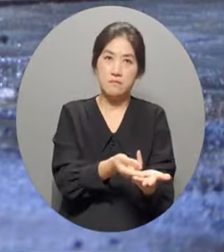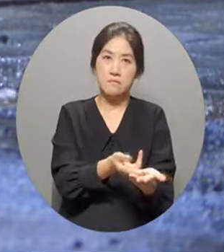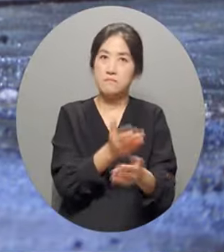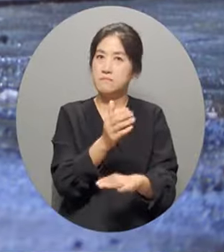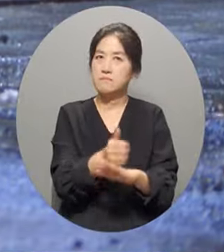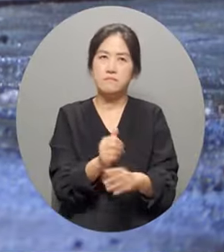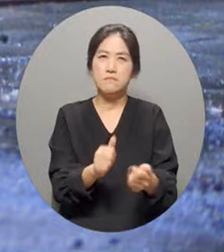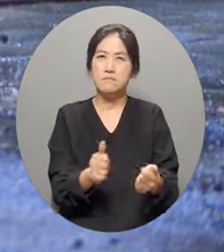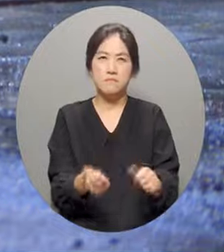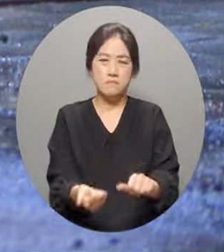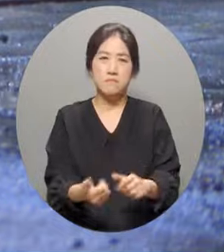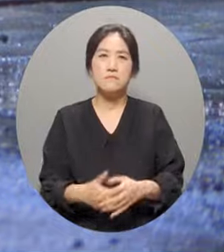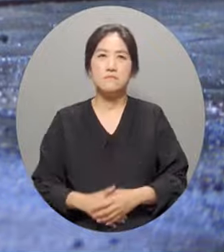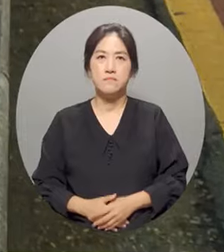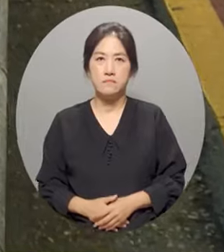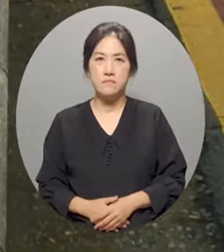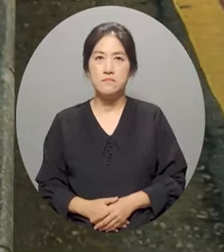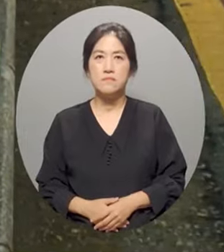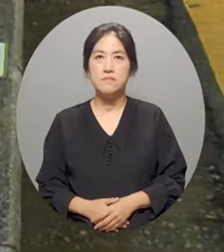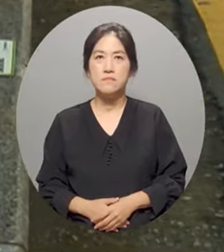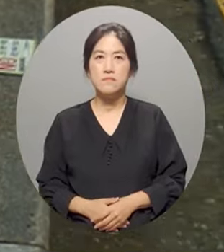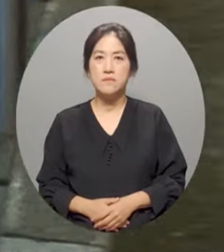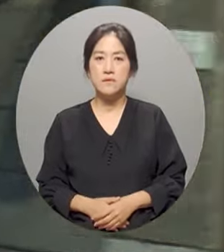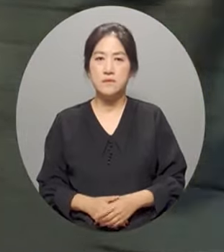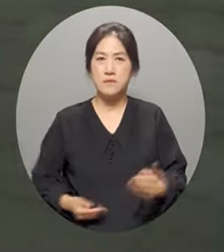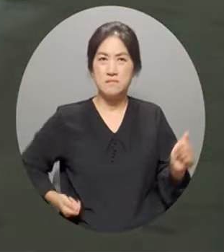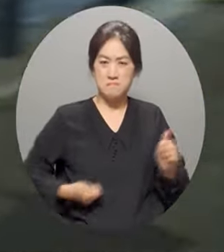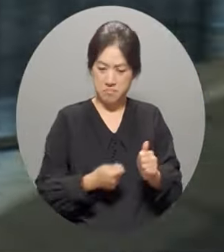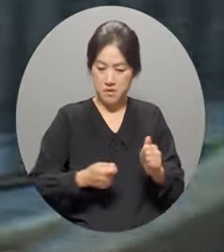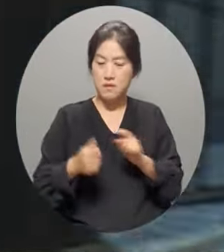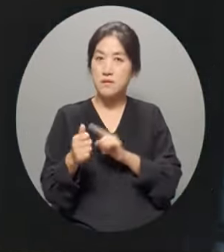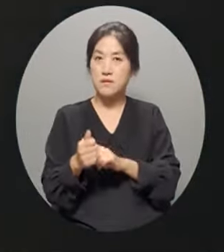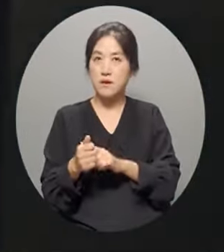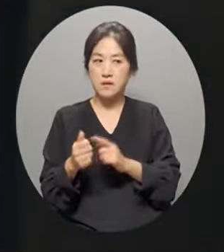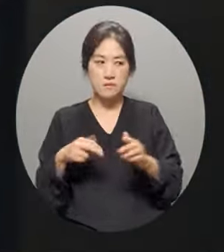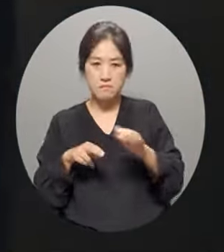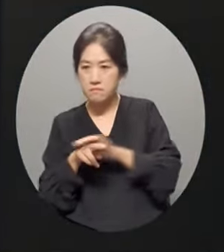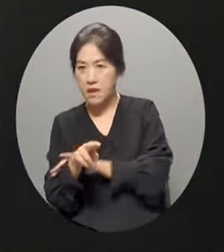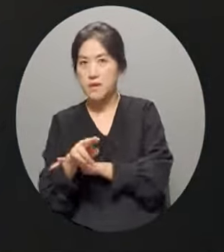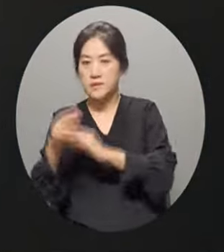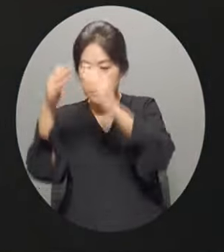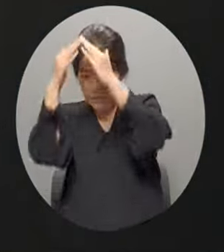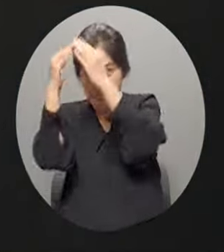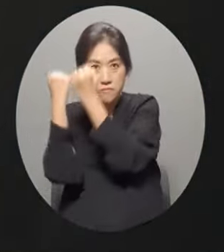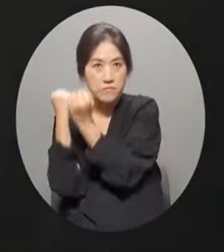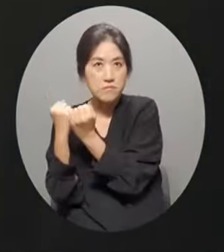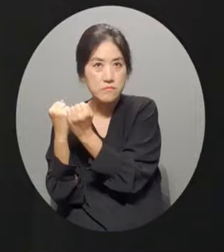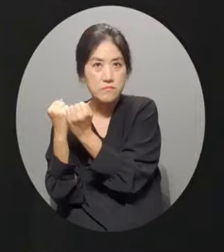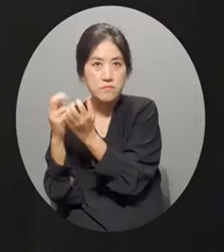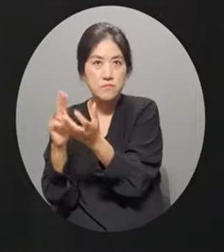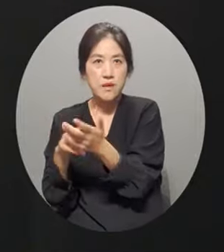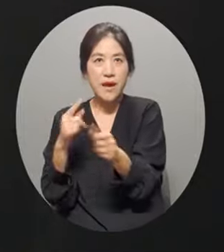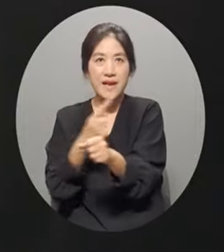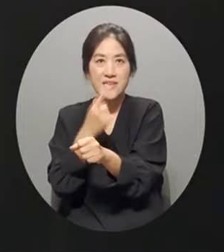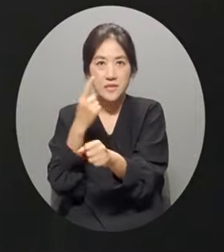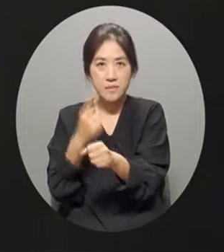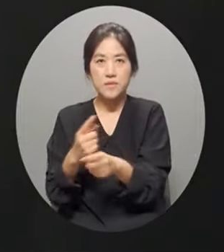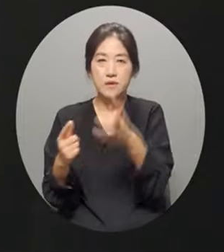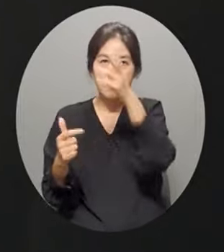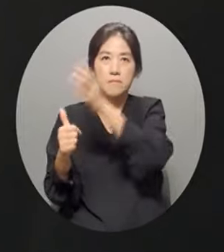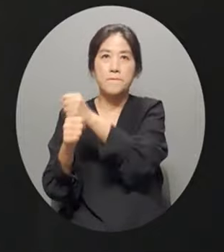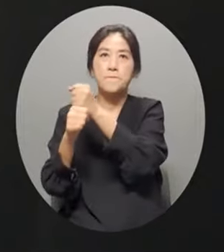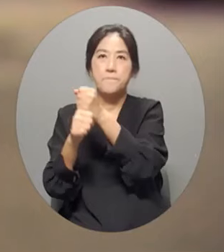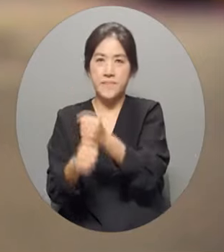끝내 숨졌습니다. 가해 남성은 현장을 빠져나가 자신의 집으로 도주했는데 1시간 만에 경찰에